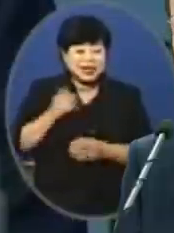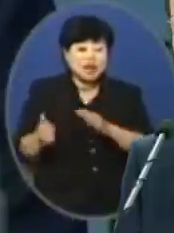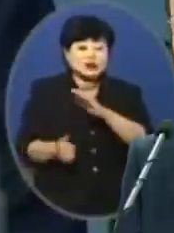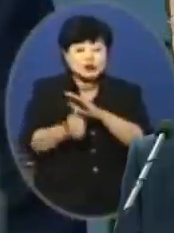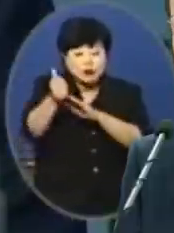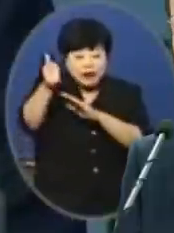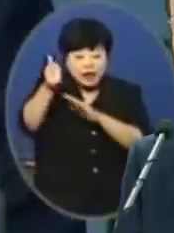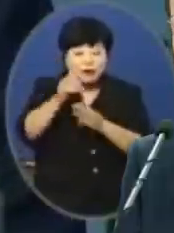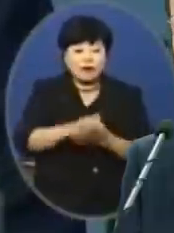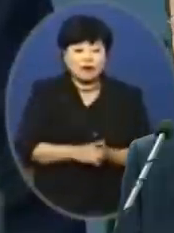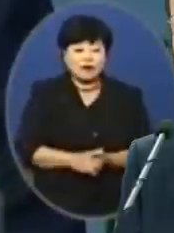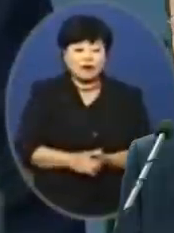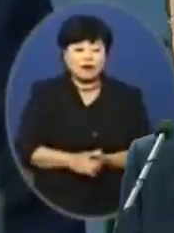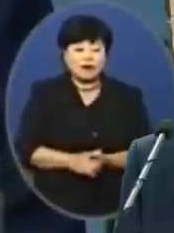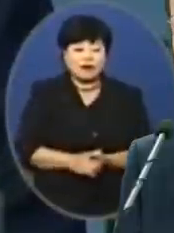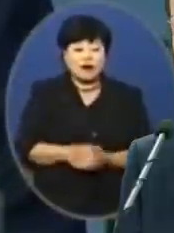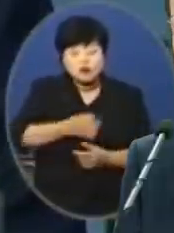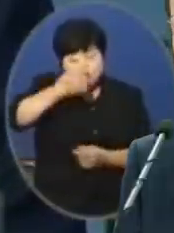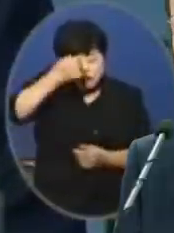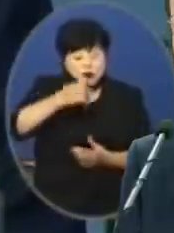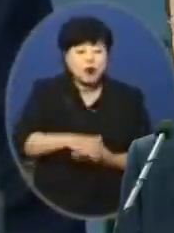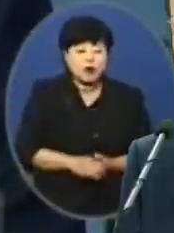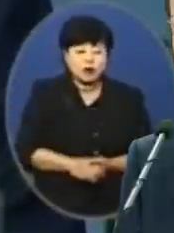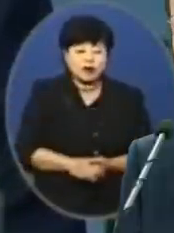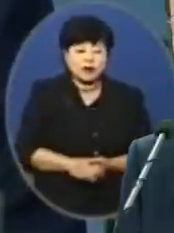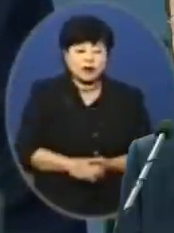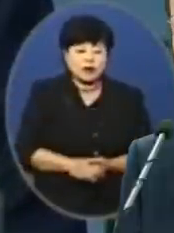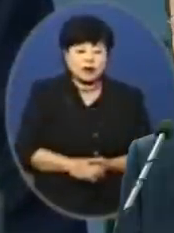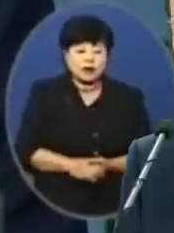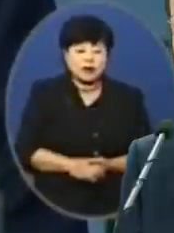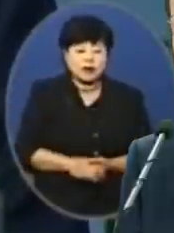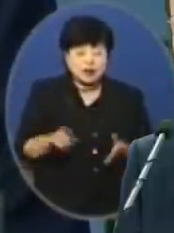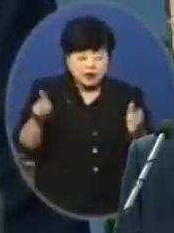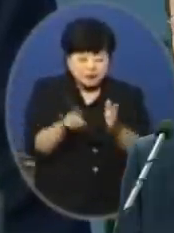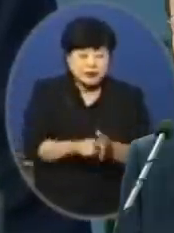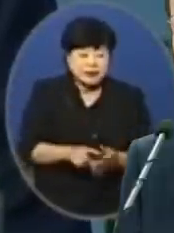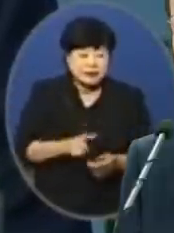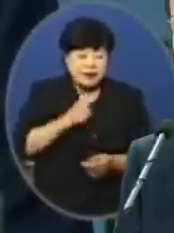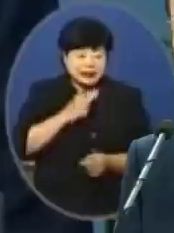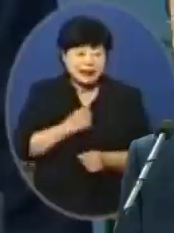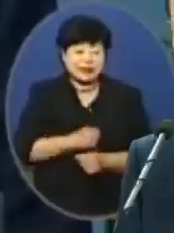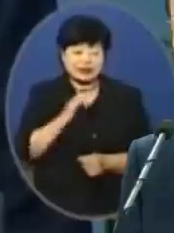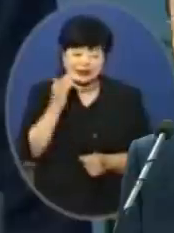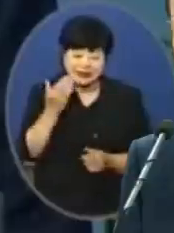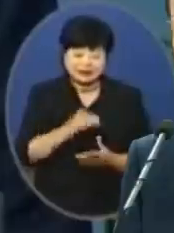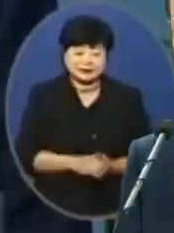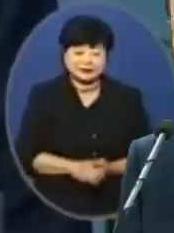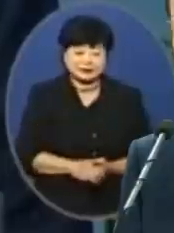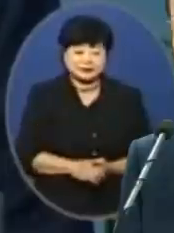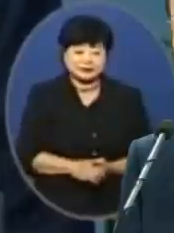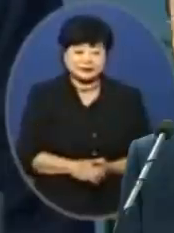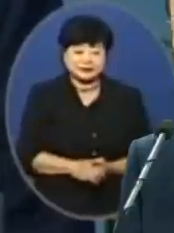소원하고 꿈꾸고 믿기만 하면 된다.